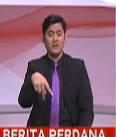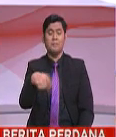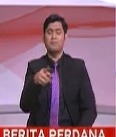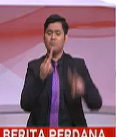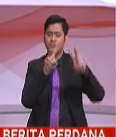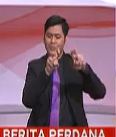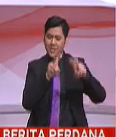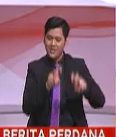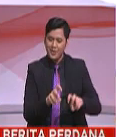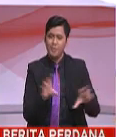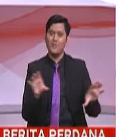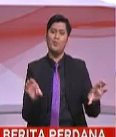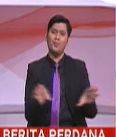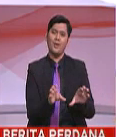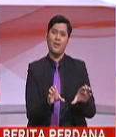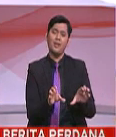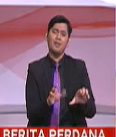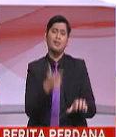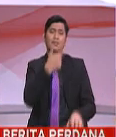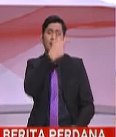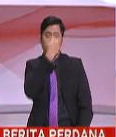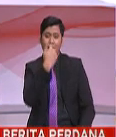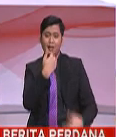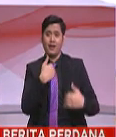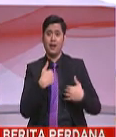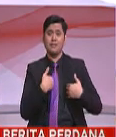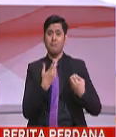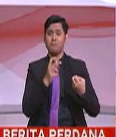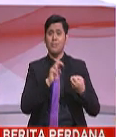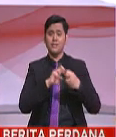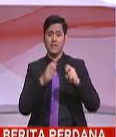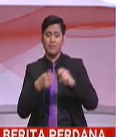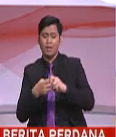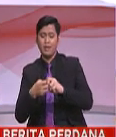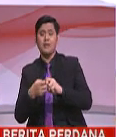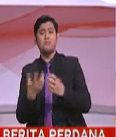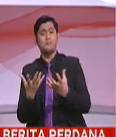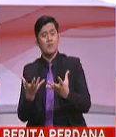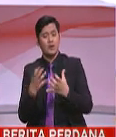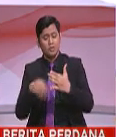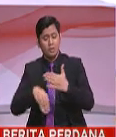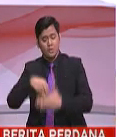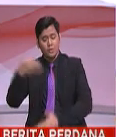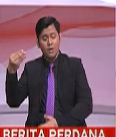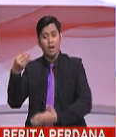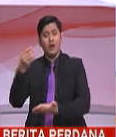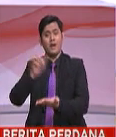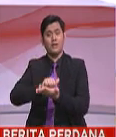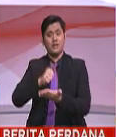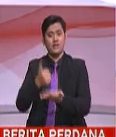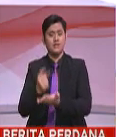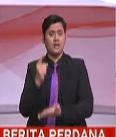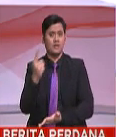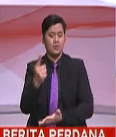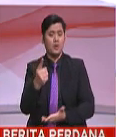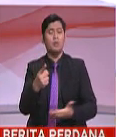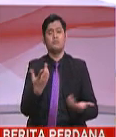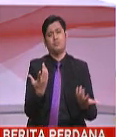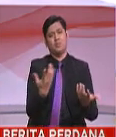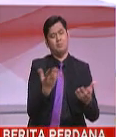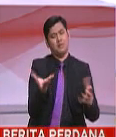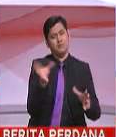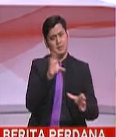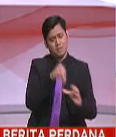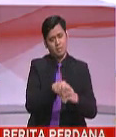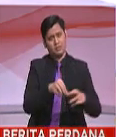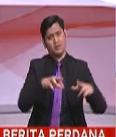perlu diberikan memandangkan terdapat kekangan dalam pengambilan dari akaun satu itu yang melibatkan pesara dan golongan